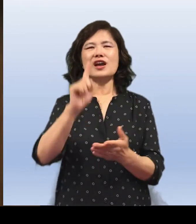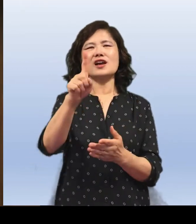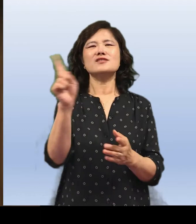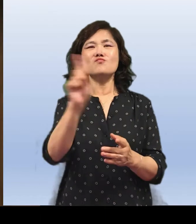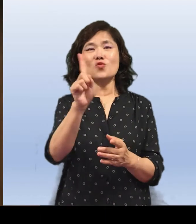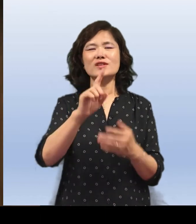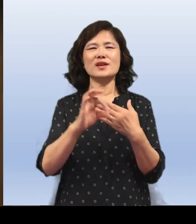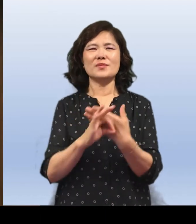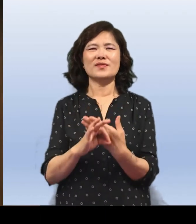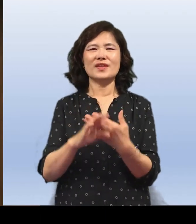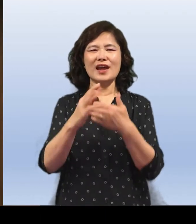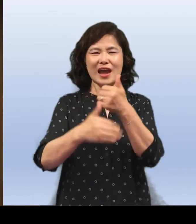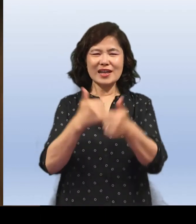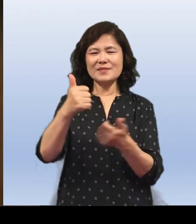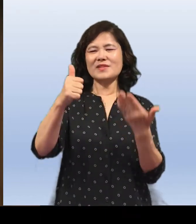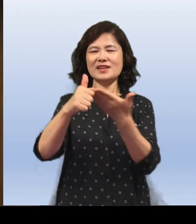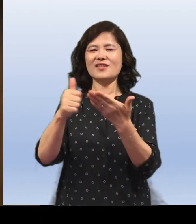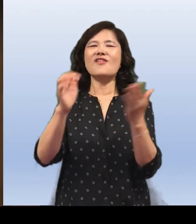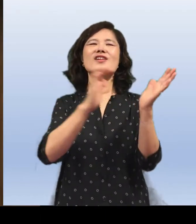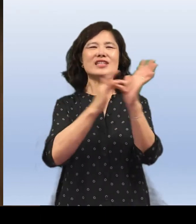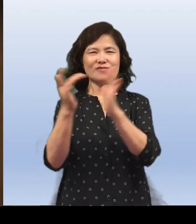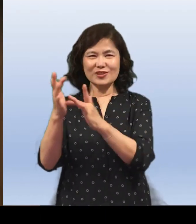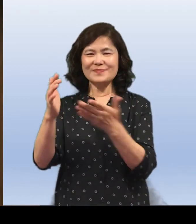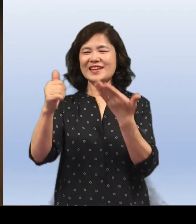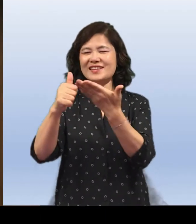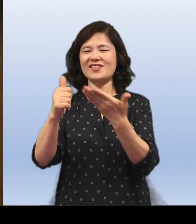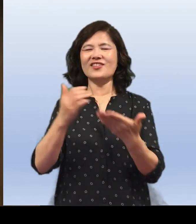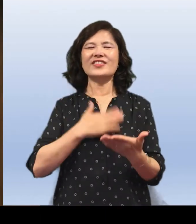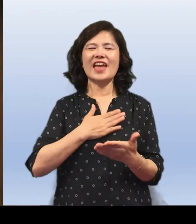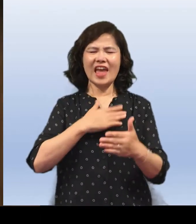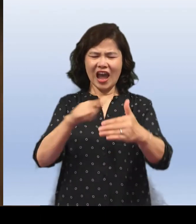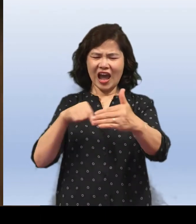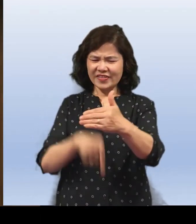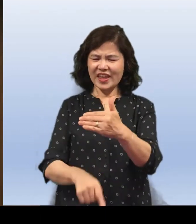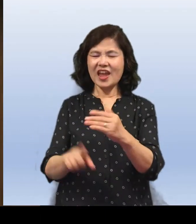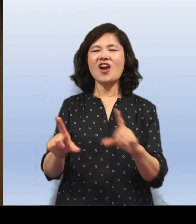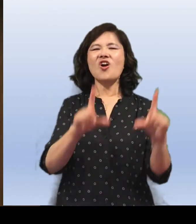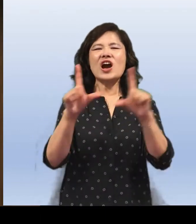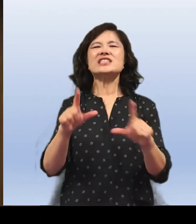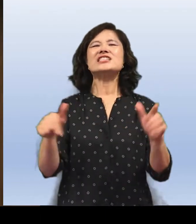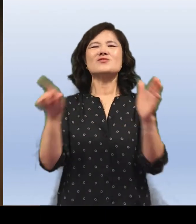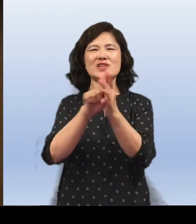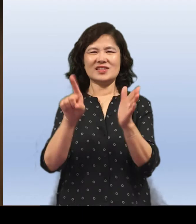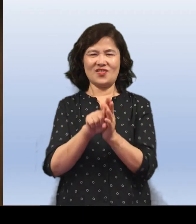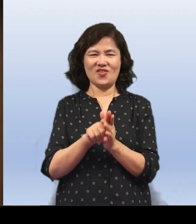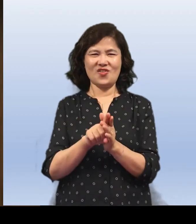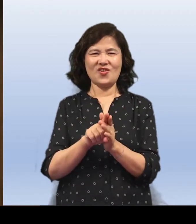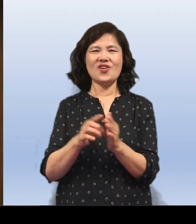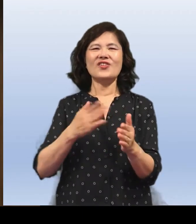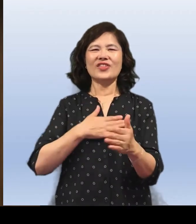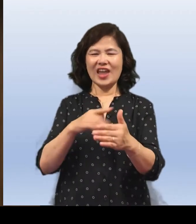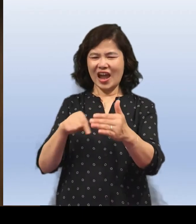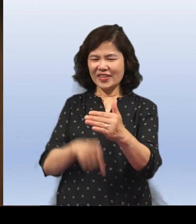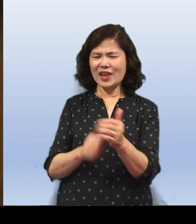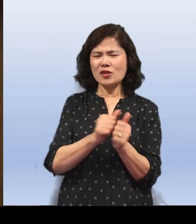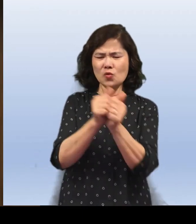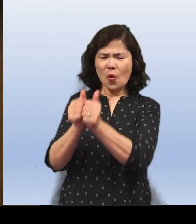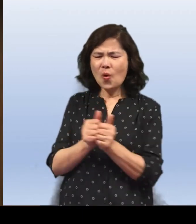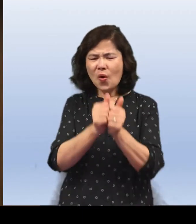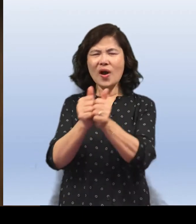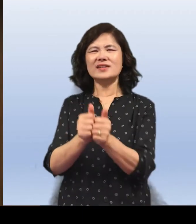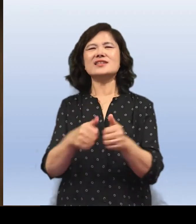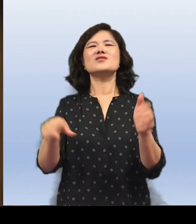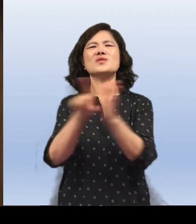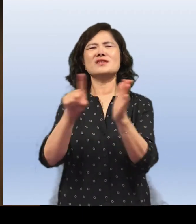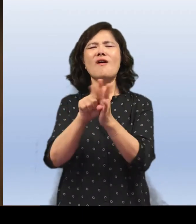무엇이었냐면, 하나님께서, 예수님께서 내 안에 거하시기 위해서, 내 안에 동거하시기